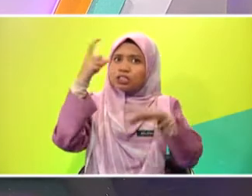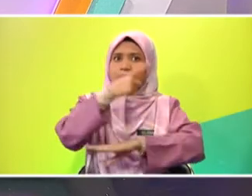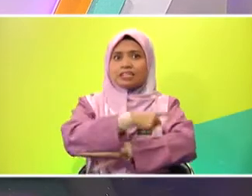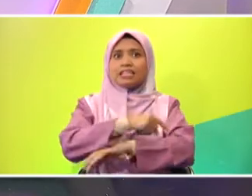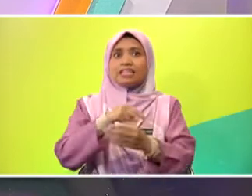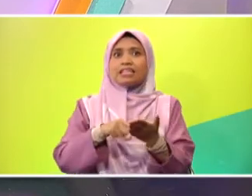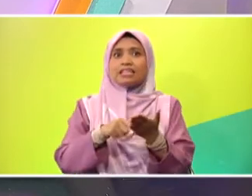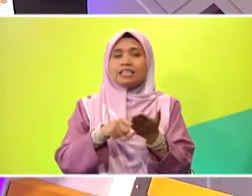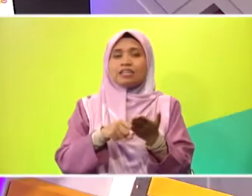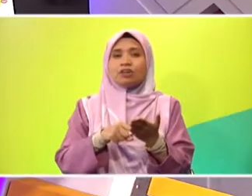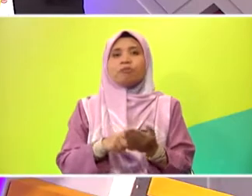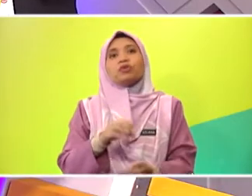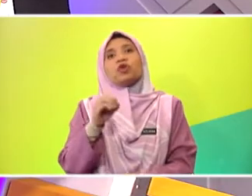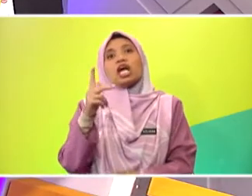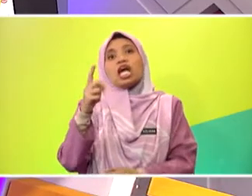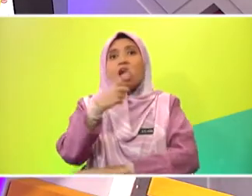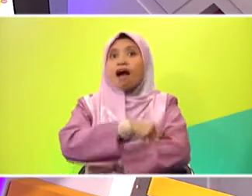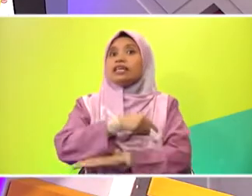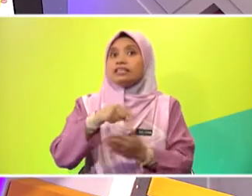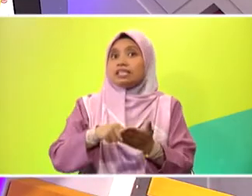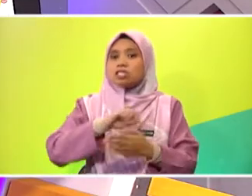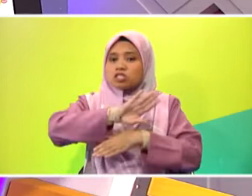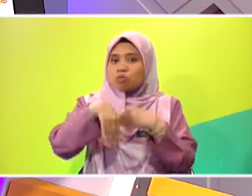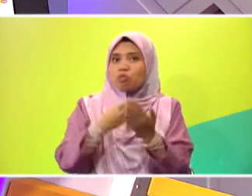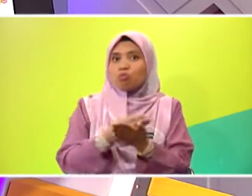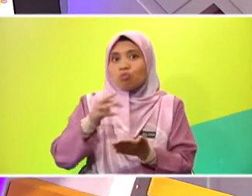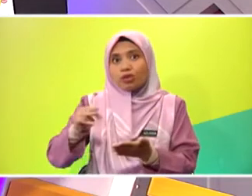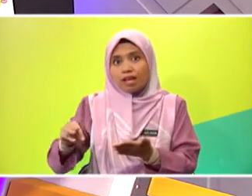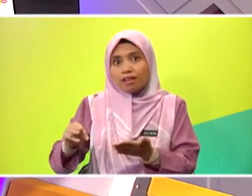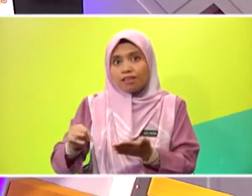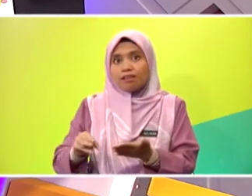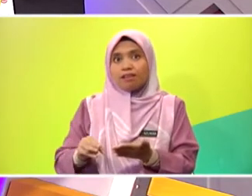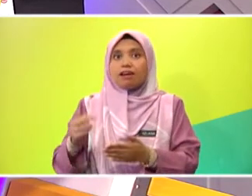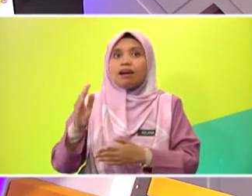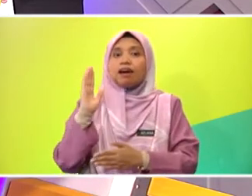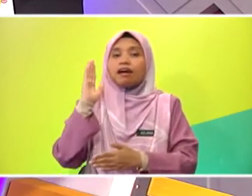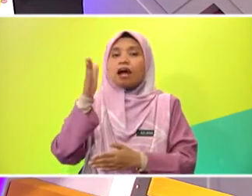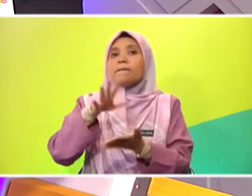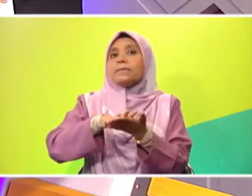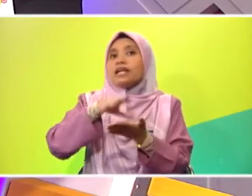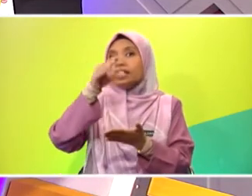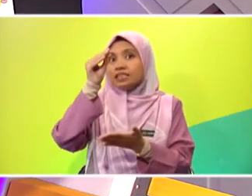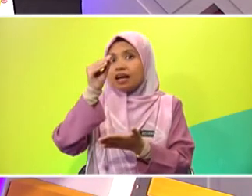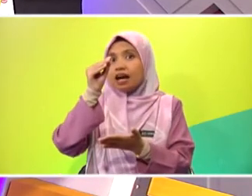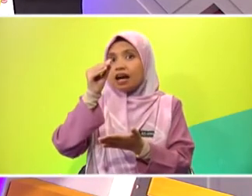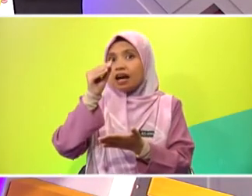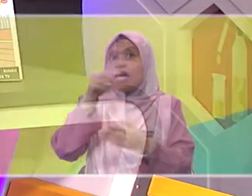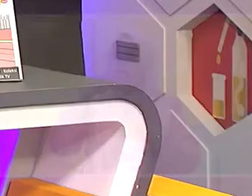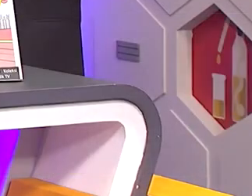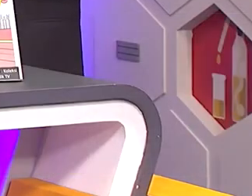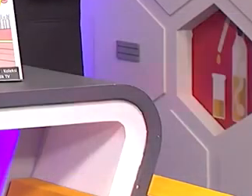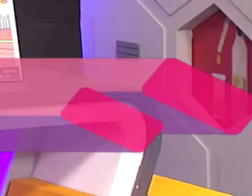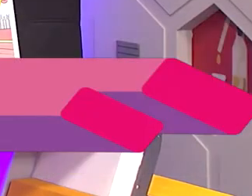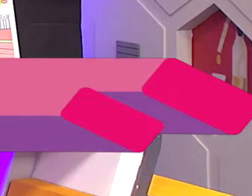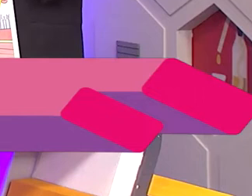musicgo baik nah pada hari ini anak-anak murid di rumah Sane dan hari ini kita akan belajar padahal ini tentang